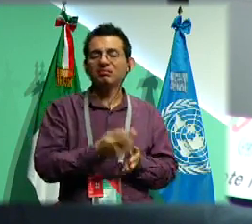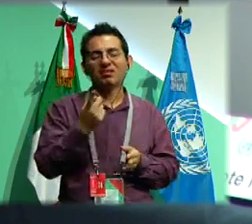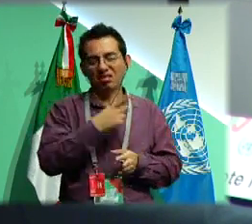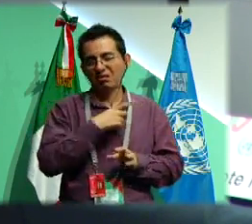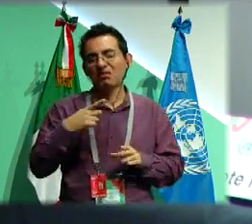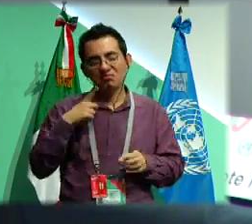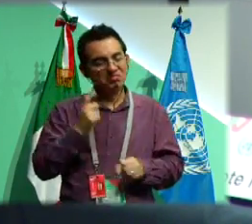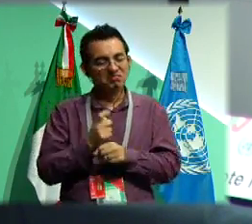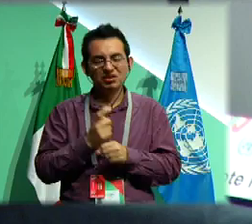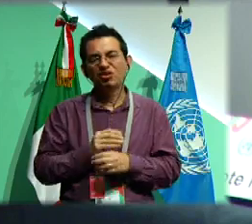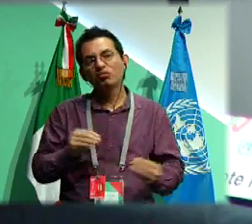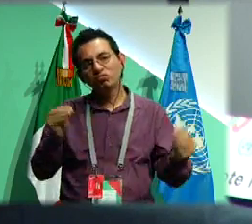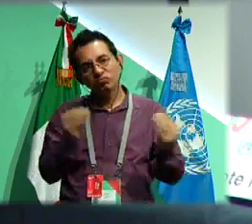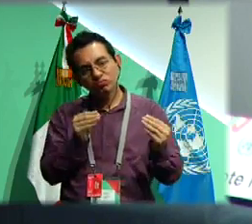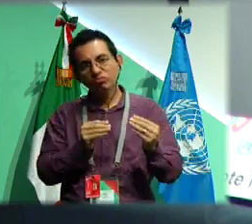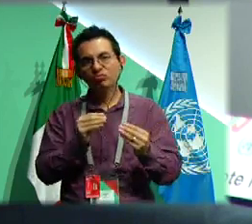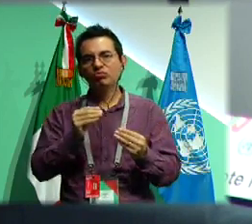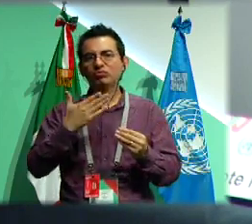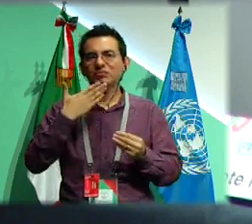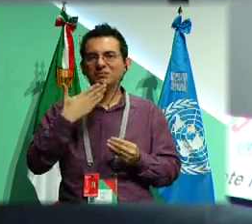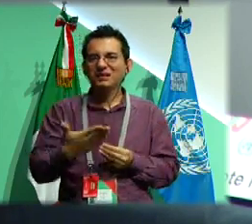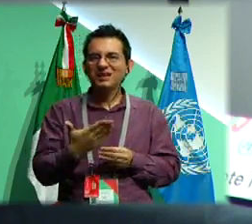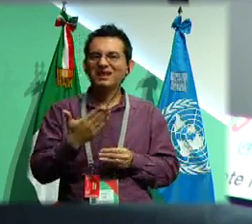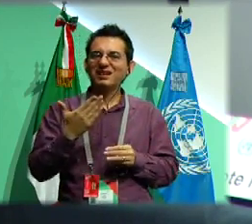réellement approfondies et protéger